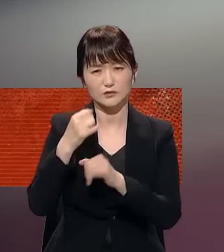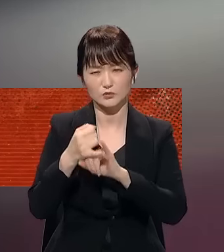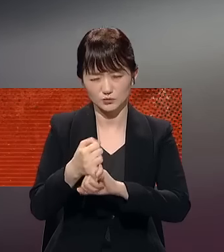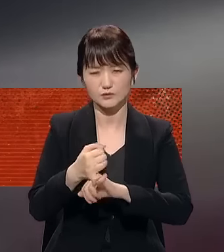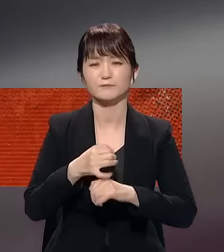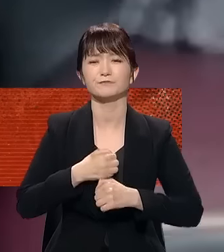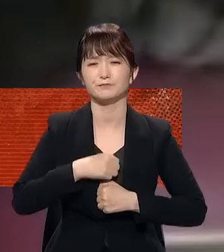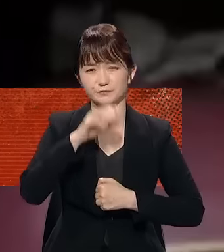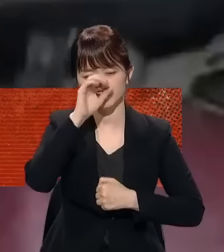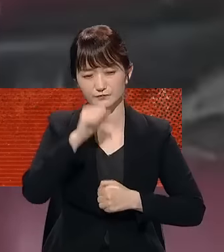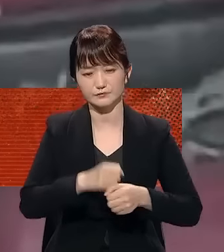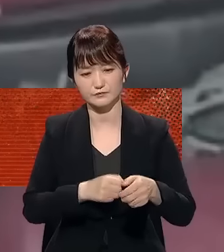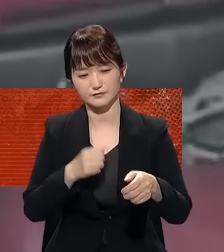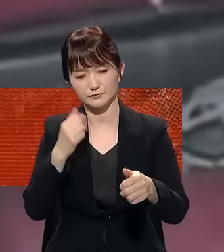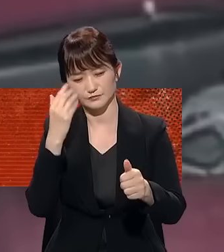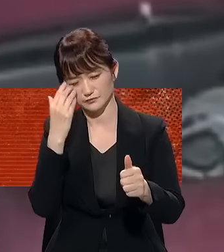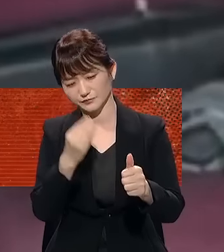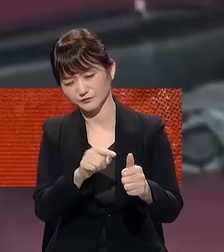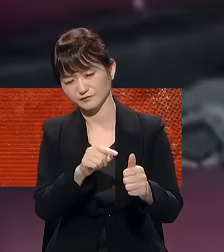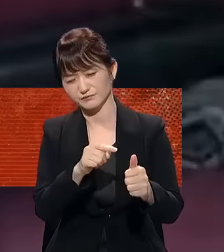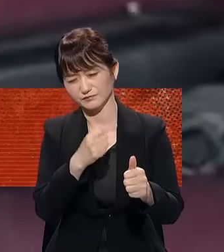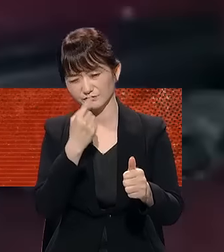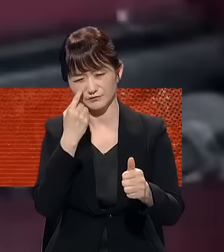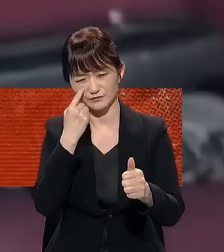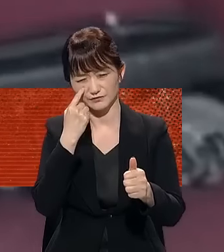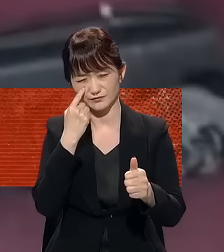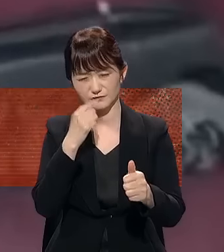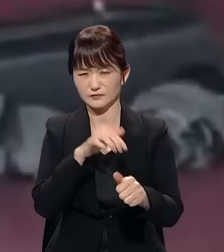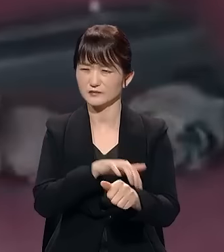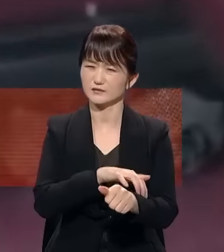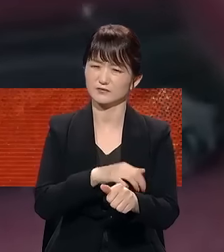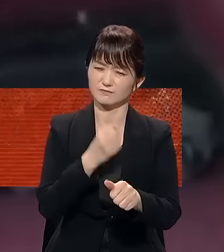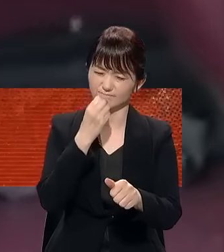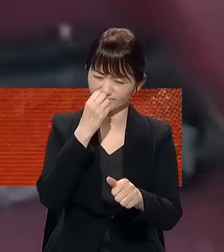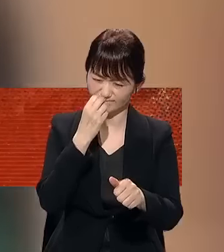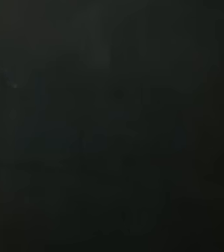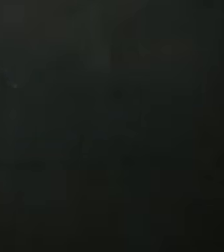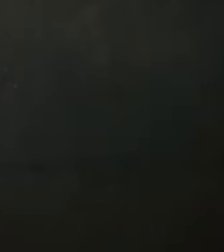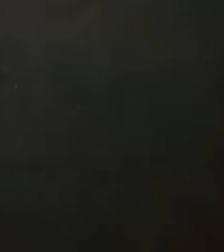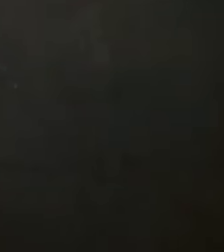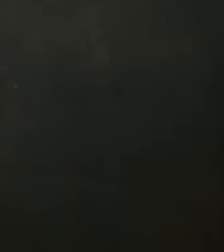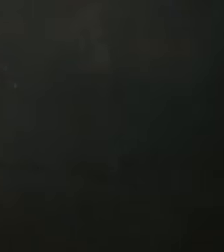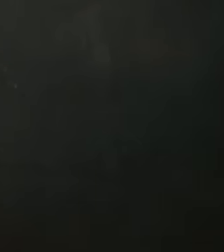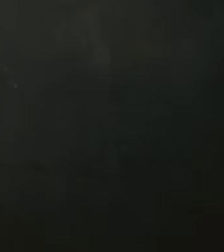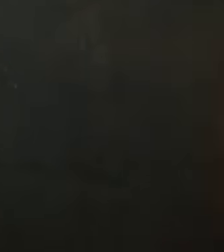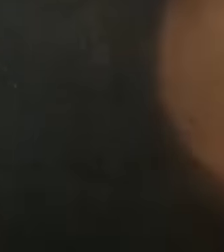진짜 눈도 불편하고 또 냄새도 납니다. 아유, 알겠습니다.